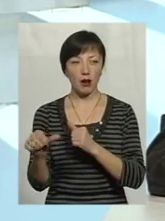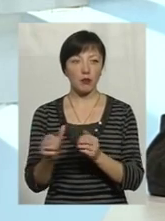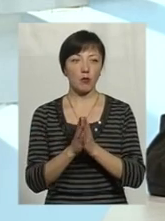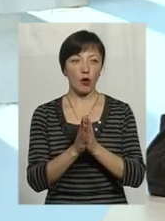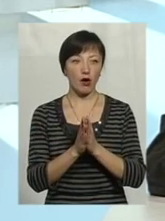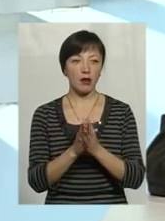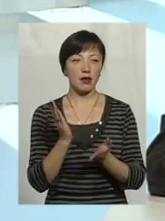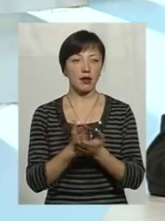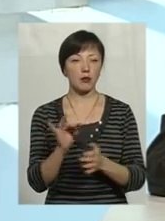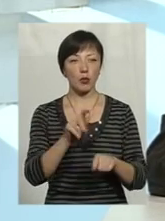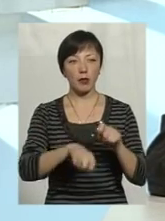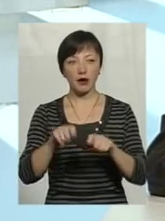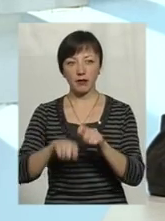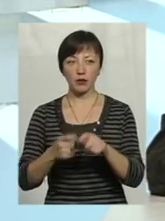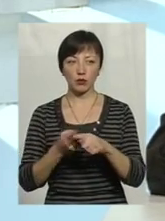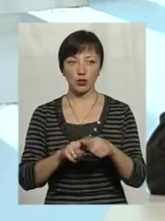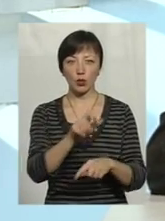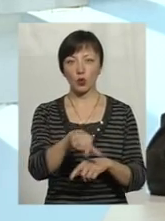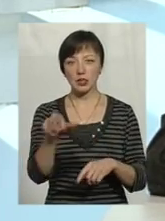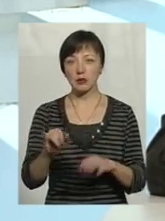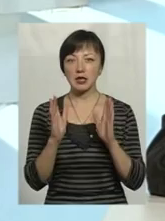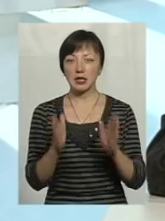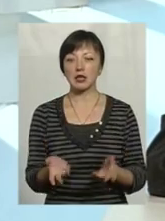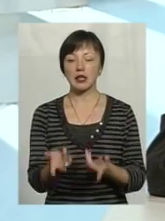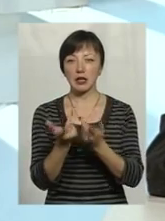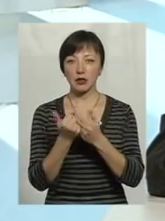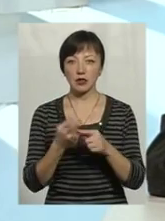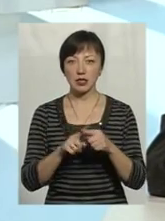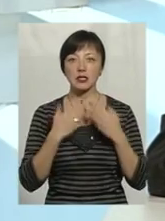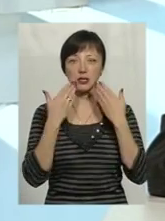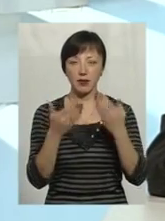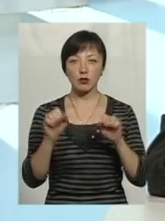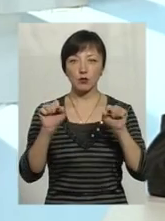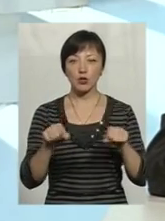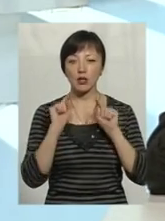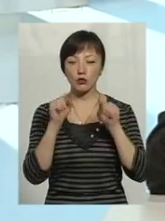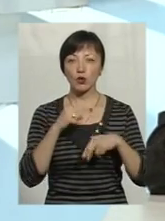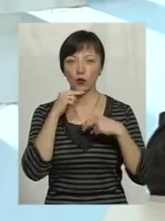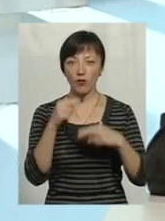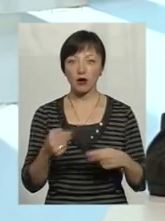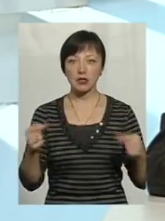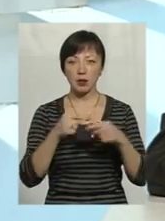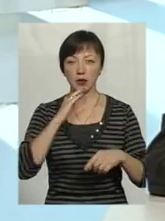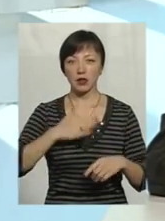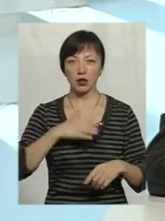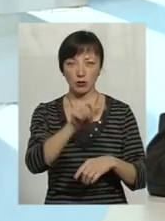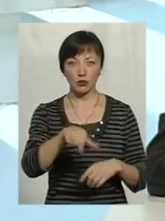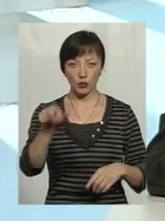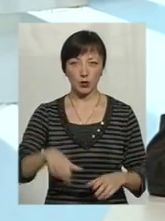прохання щодо перевірки зазначених осіб. І тільки кількістю оцих звернень ми зможемо акцентувати увагу саме на наших